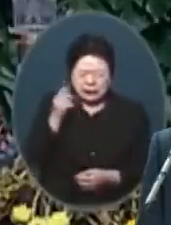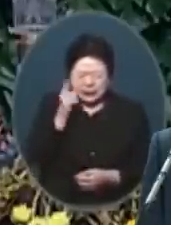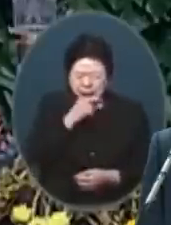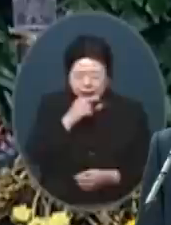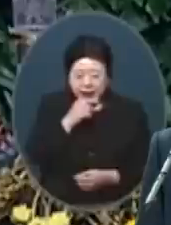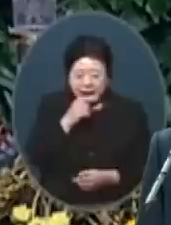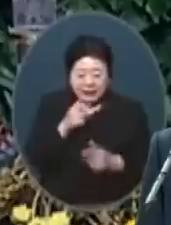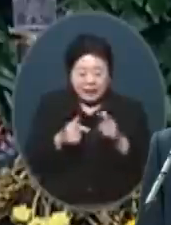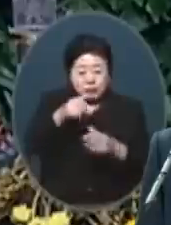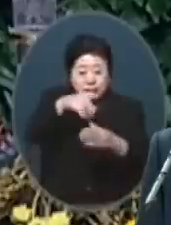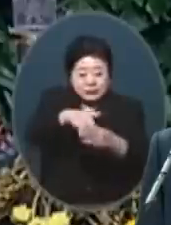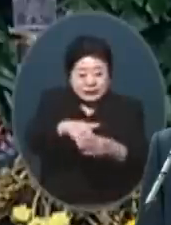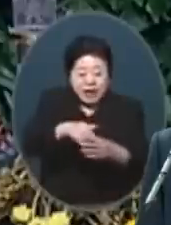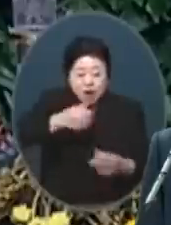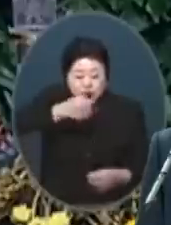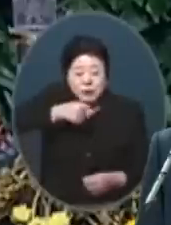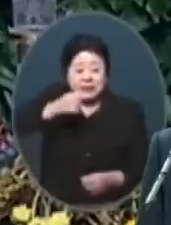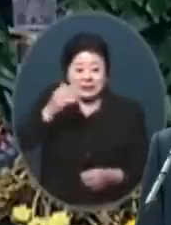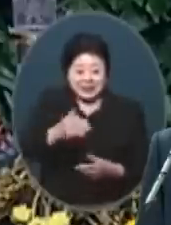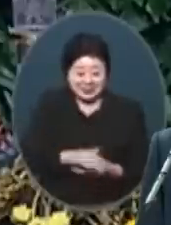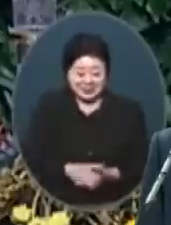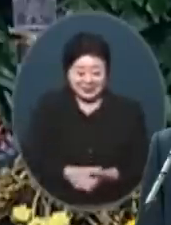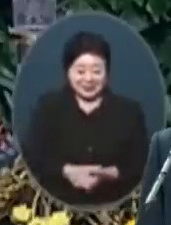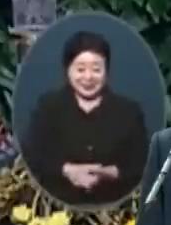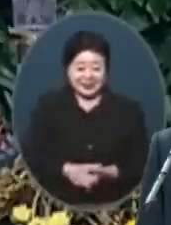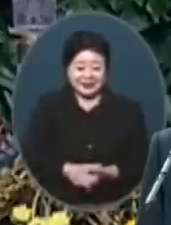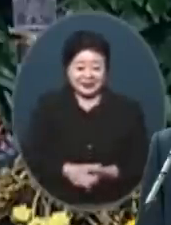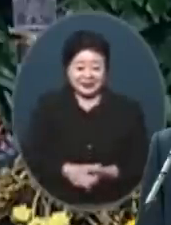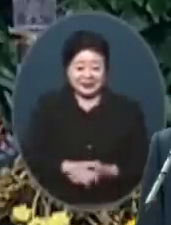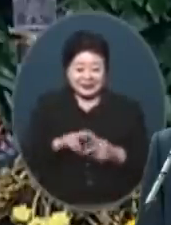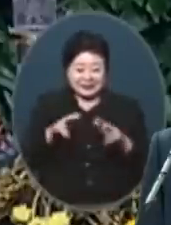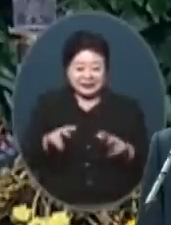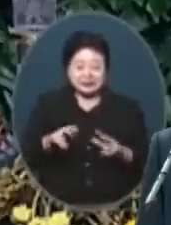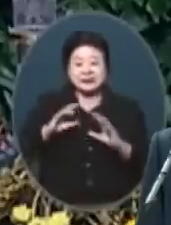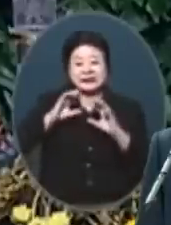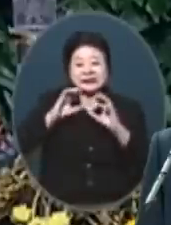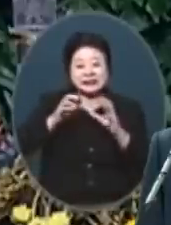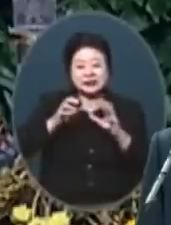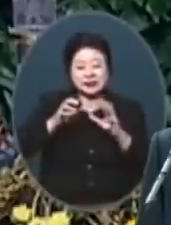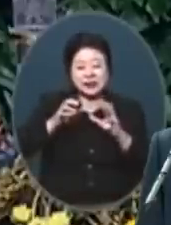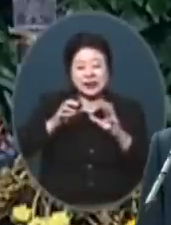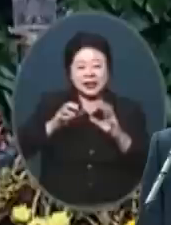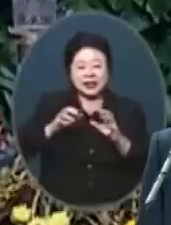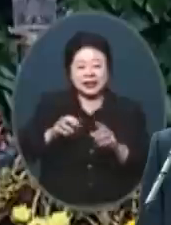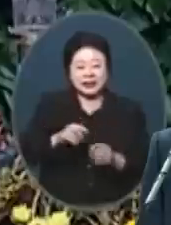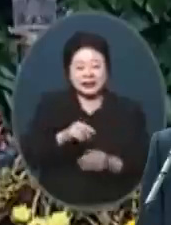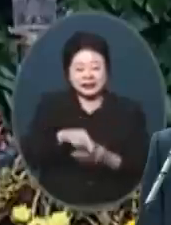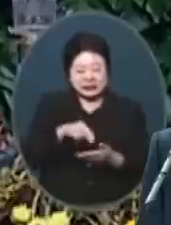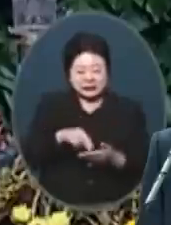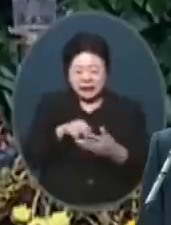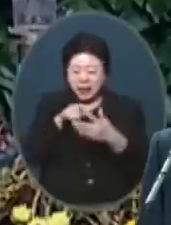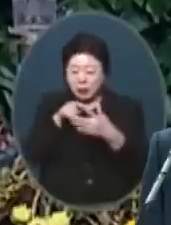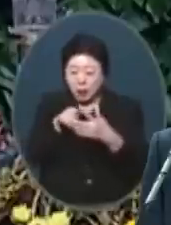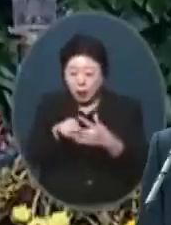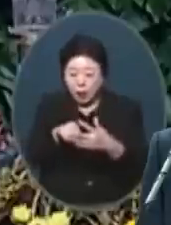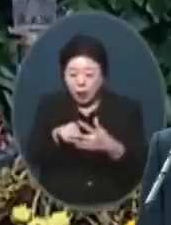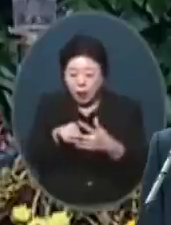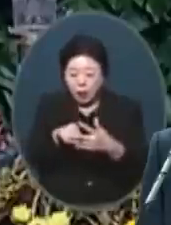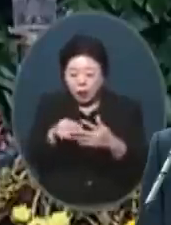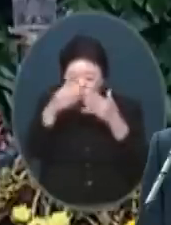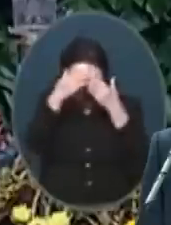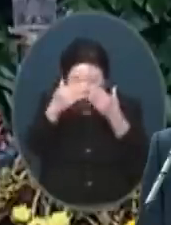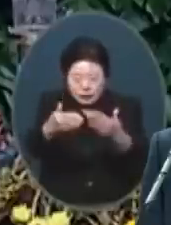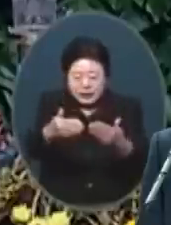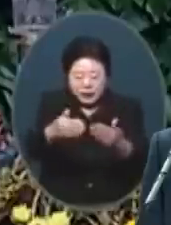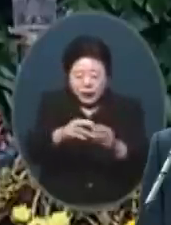꿈을 가지게 되었습니다. 현재 정부가 이들의 상황을 감안해서 무상으로